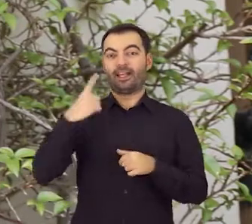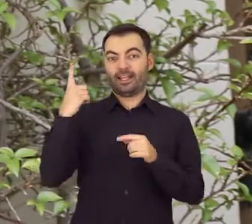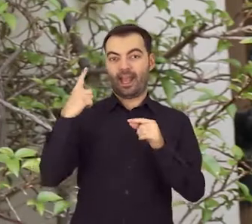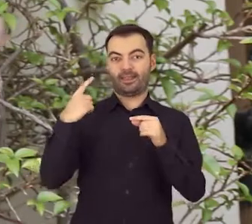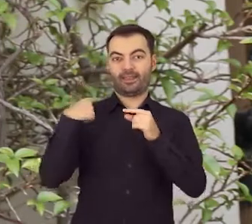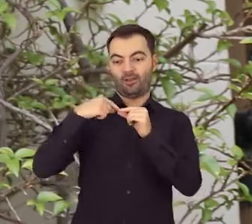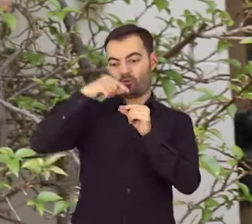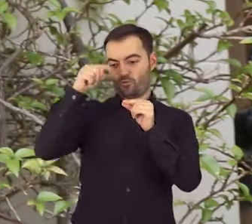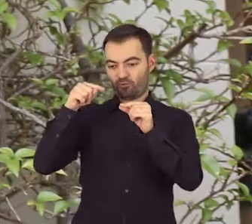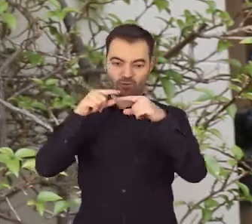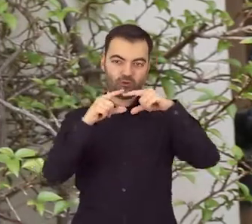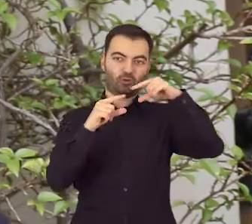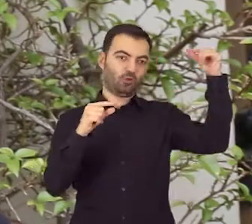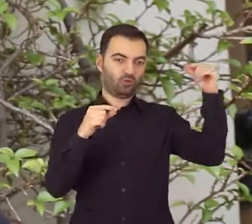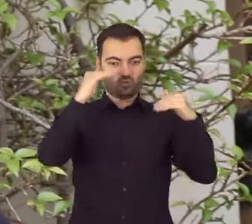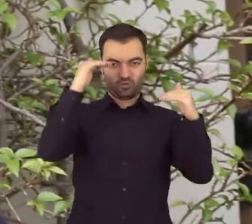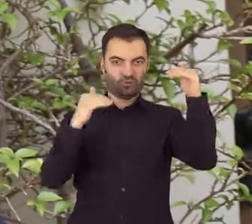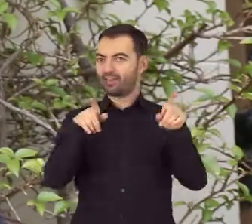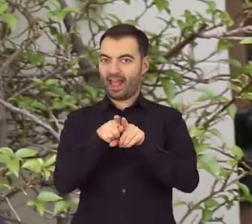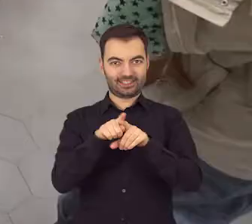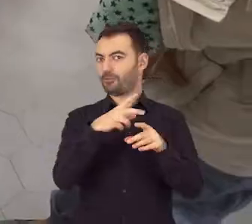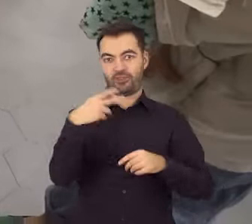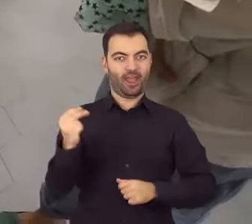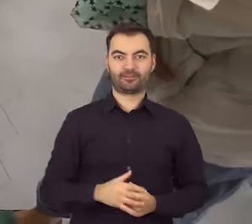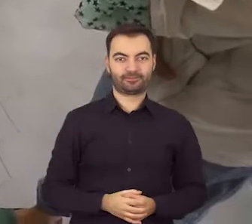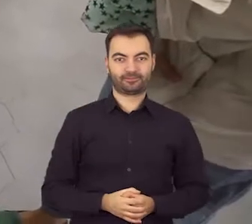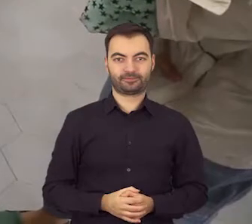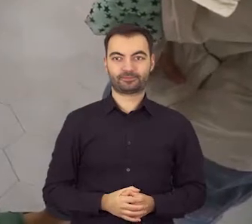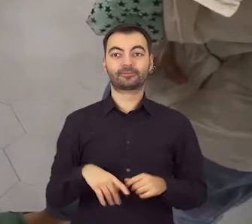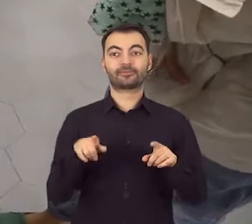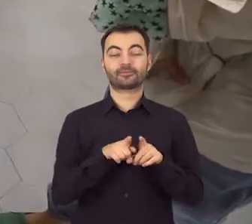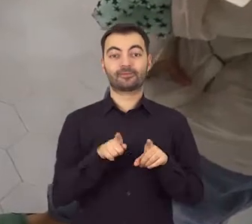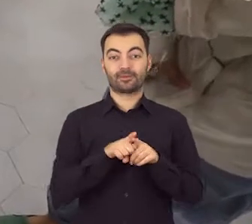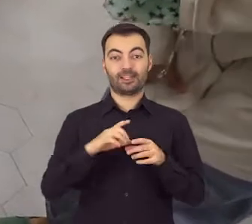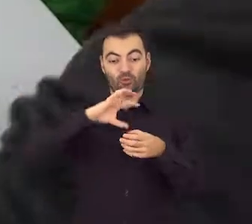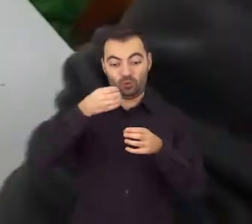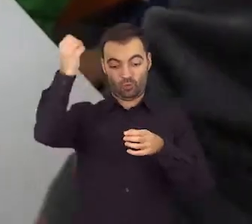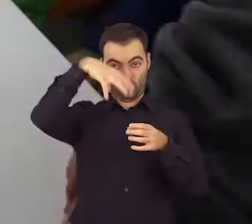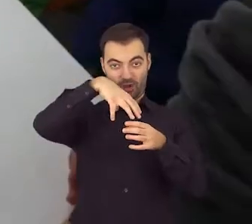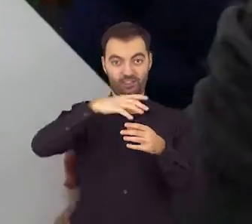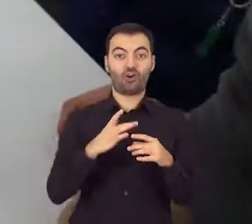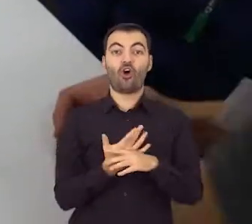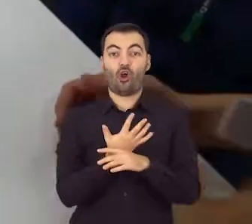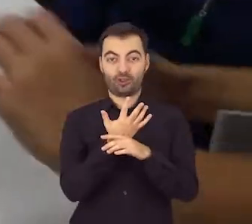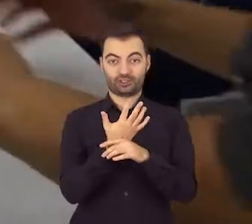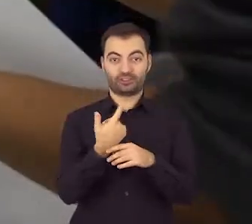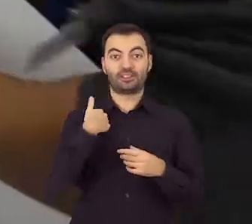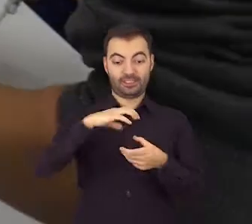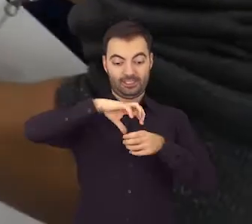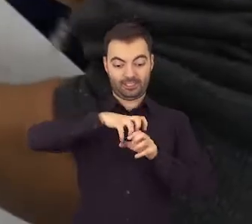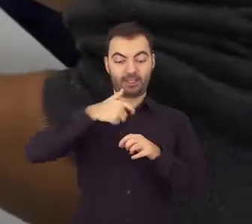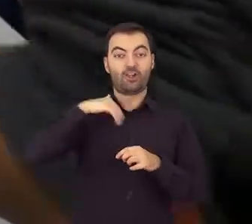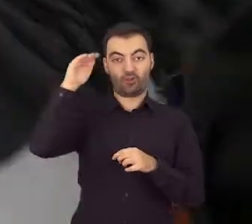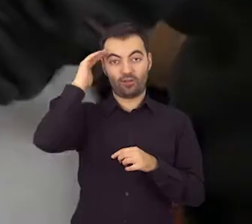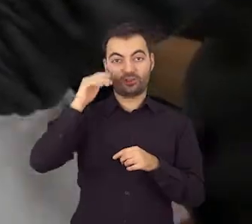że jedna ma tu wypukłość, a druga na przykład tu. Zamknąłem też w słoiku roślinę i dowiedziałem